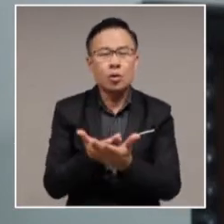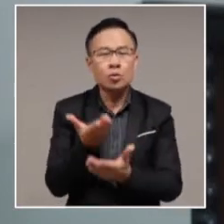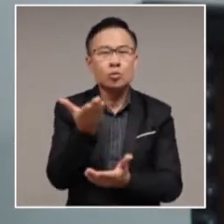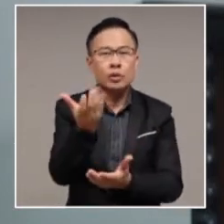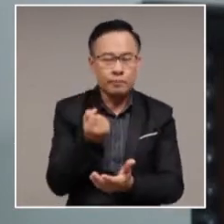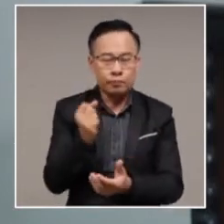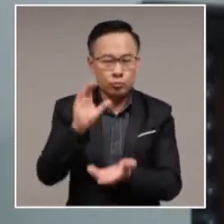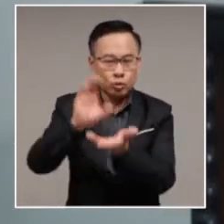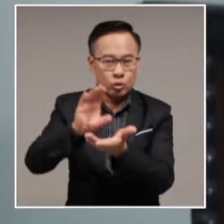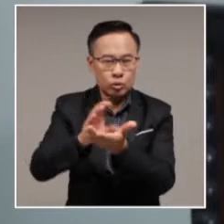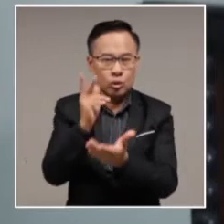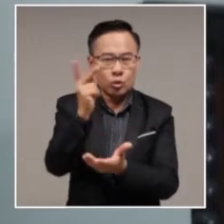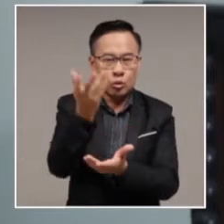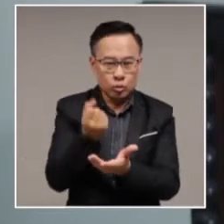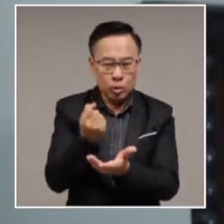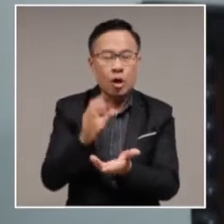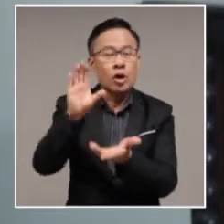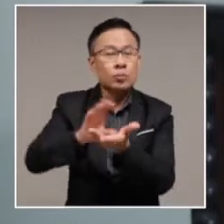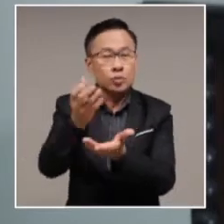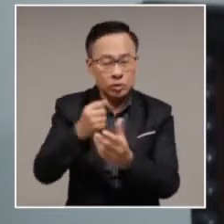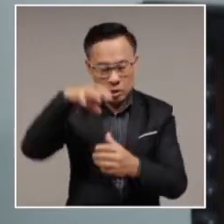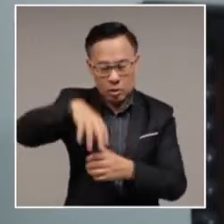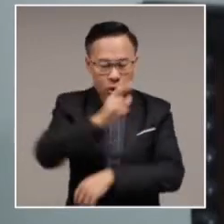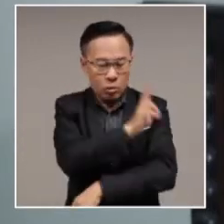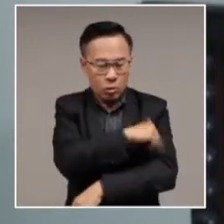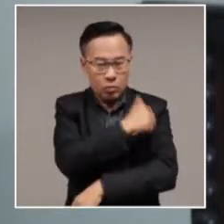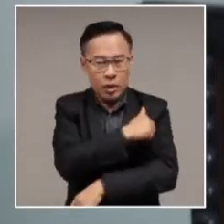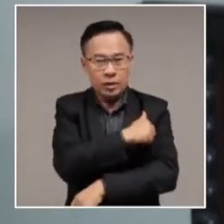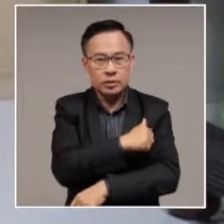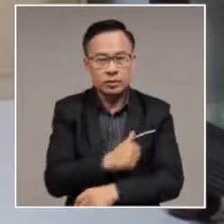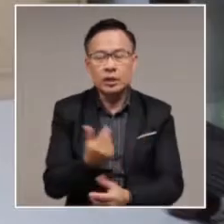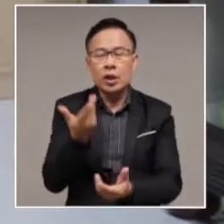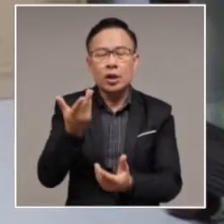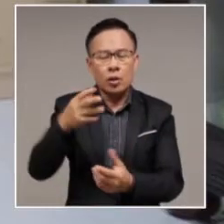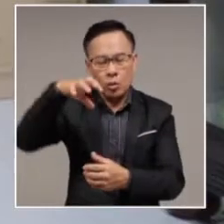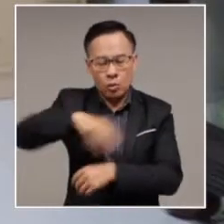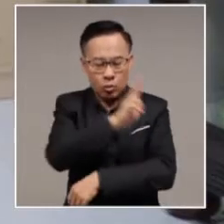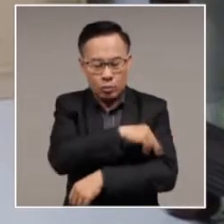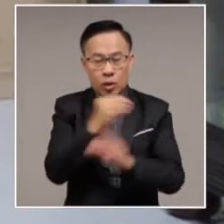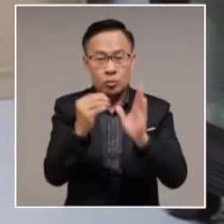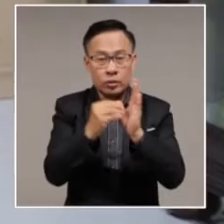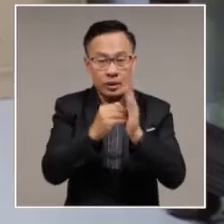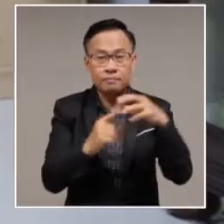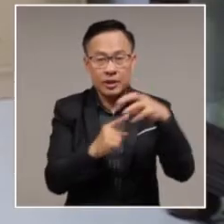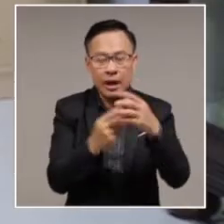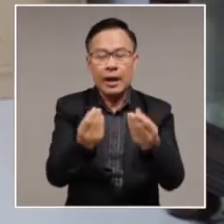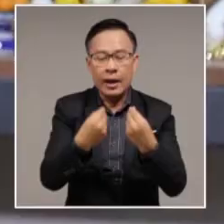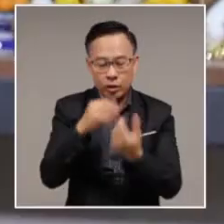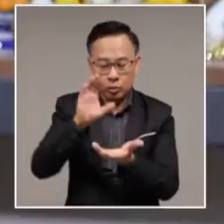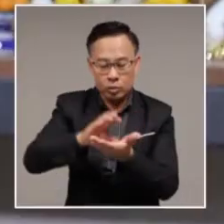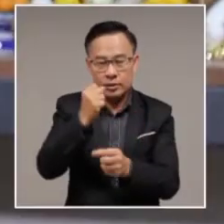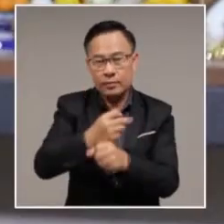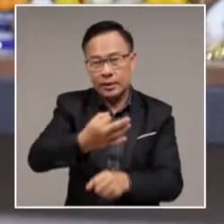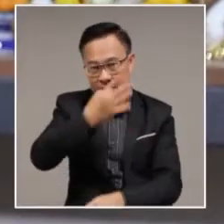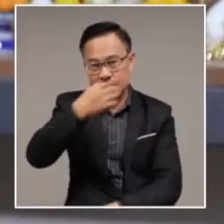น่วยเองก็ได้รับทุนนะคะจากโรงพยาบาลกรุงเทพพัทยาค่ะ แปลว่าทางโรงพยาบา